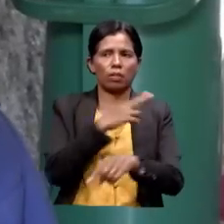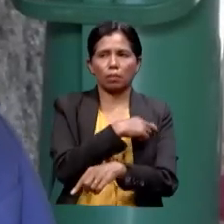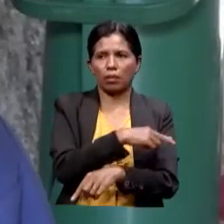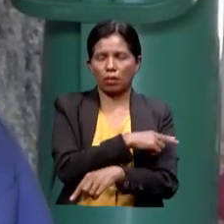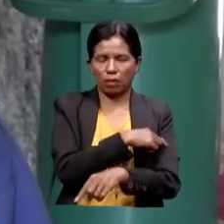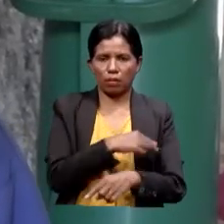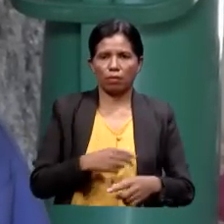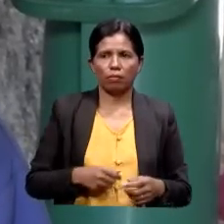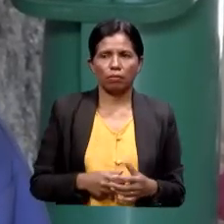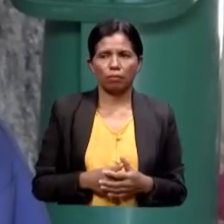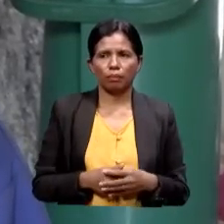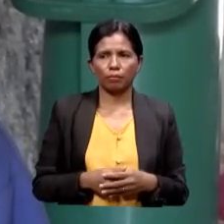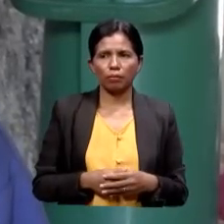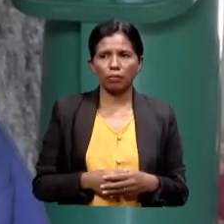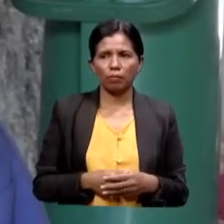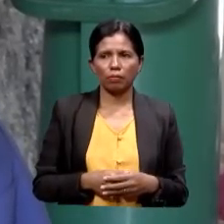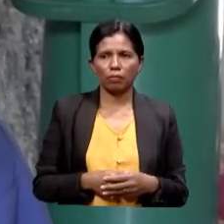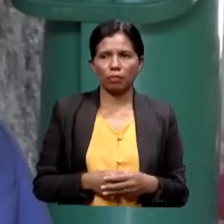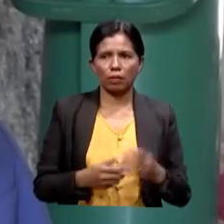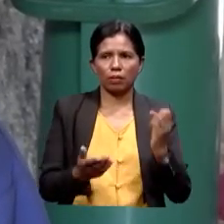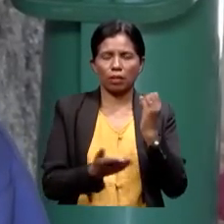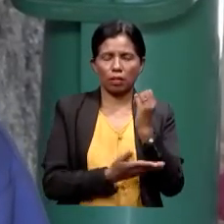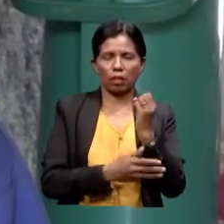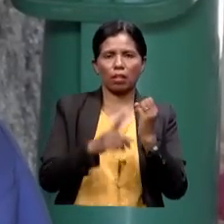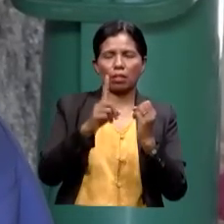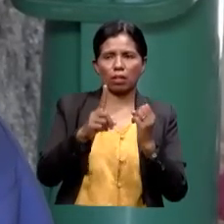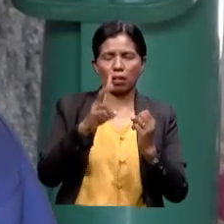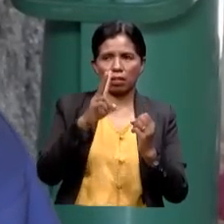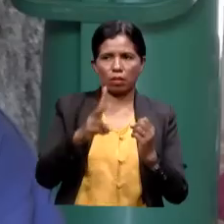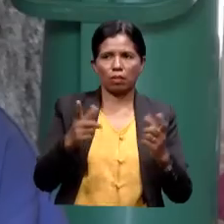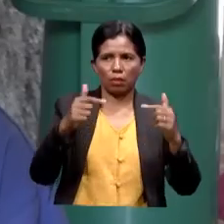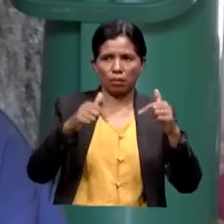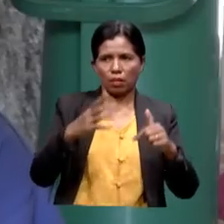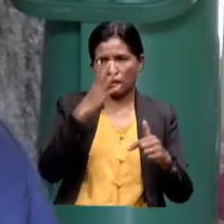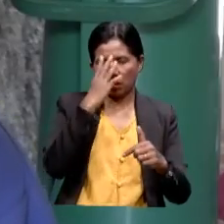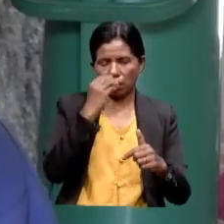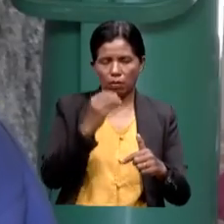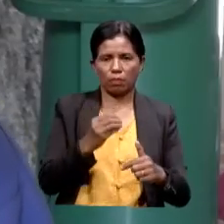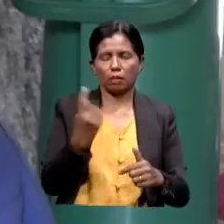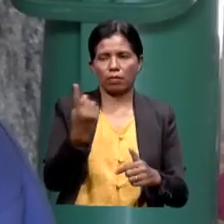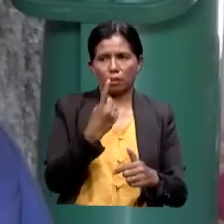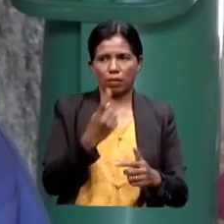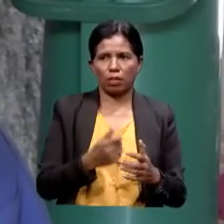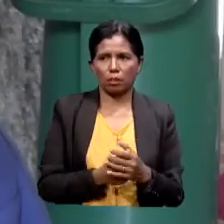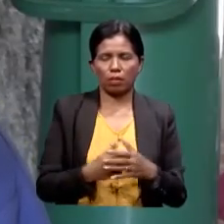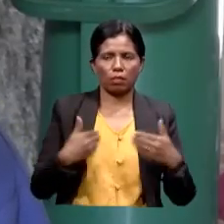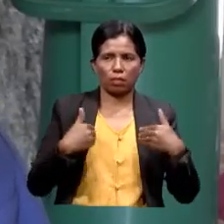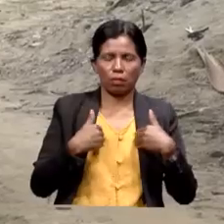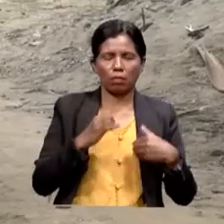Latai ya. Obatai ya kalau asoet ya. Omai pale atau obat umum. Nebe latai